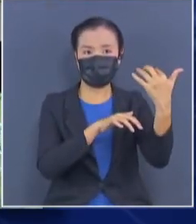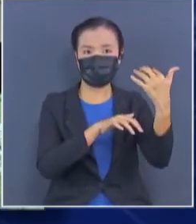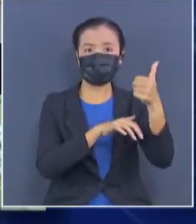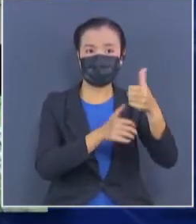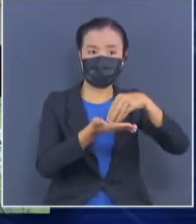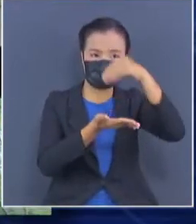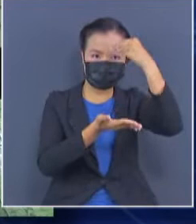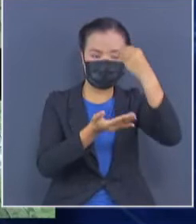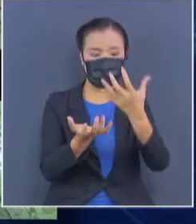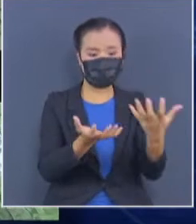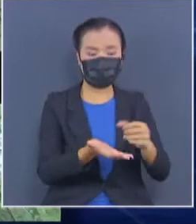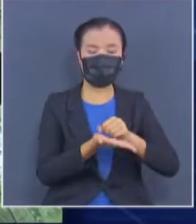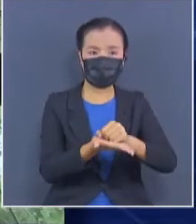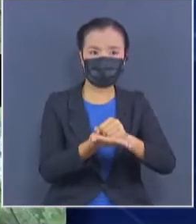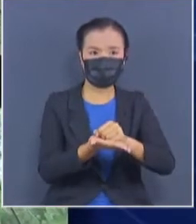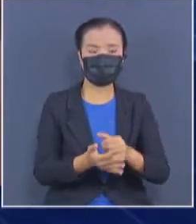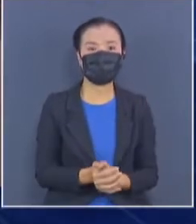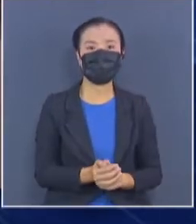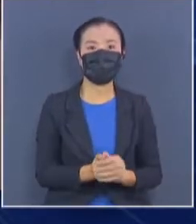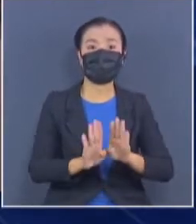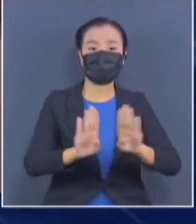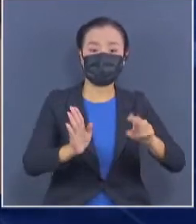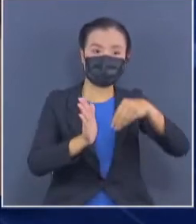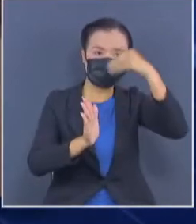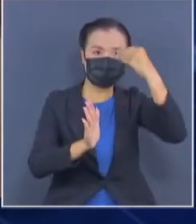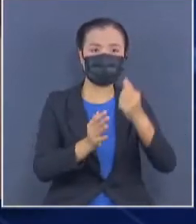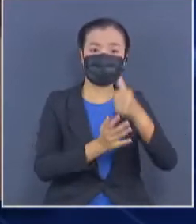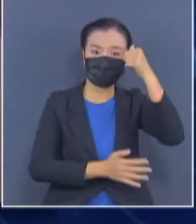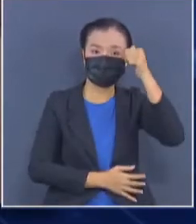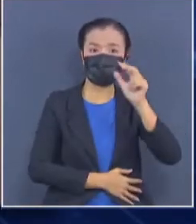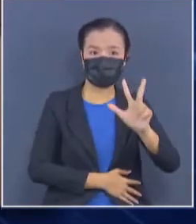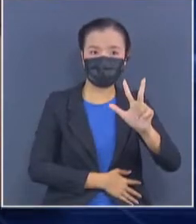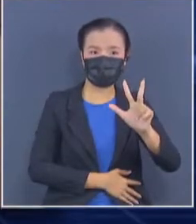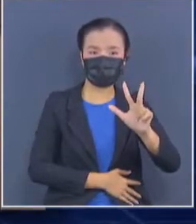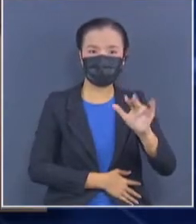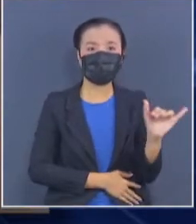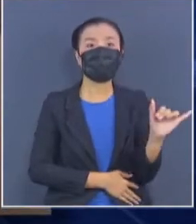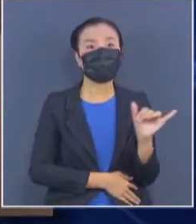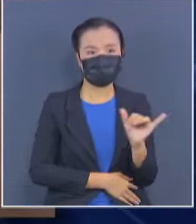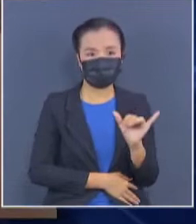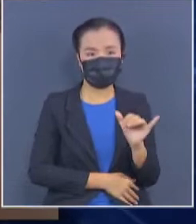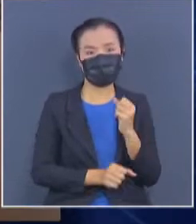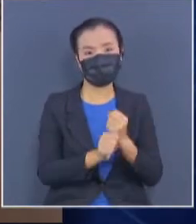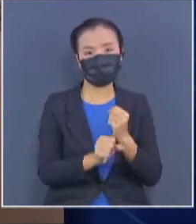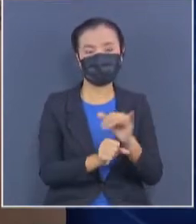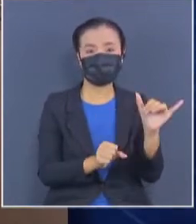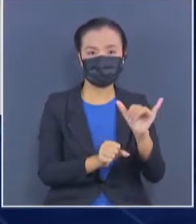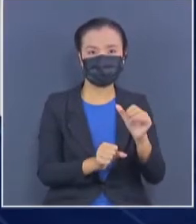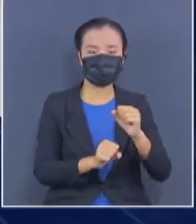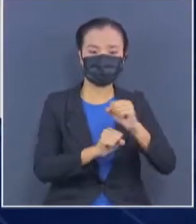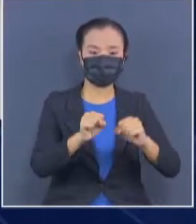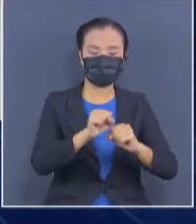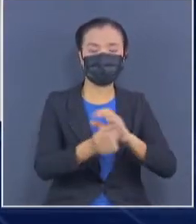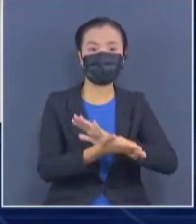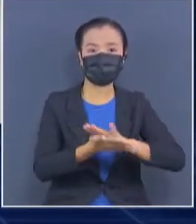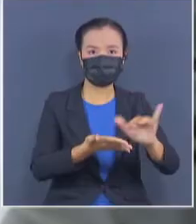เรียนแล้วก็มีสิ่งอำนวยความสะดวกต่างๆเพราะเปิดเรียนมา 3วันแล้วนะครับยังไม่สามารถทำอะไรได้สร้างก็ไม่เสร็จ